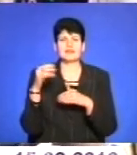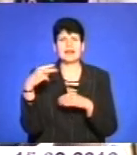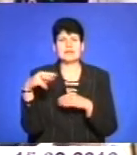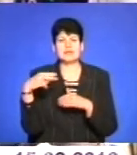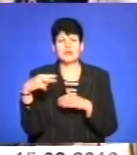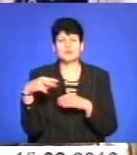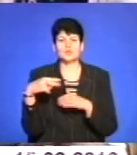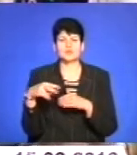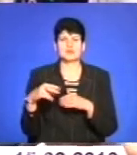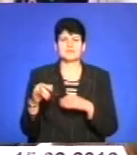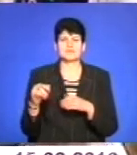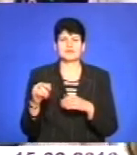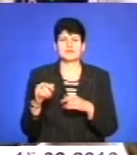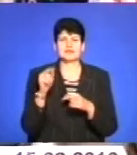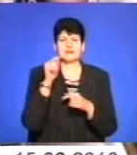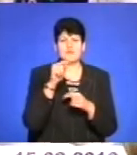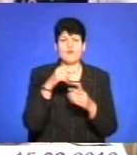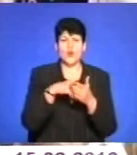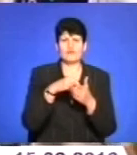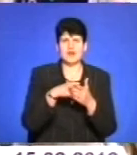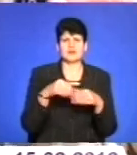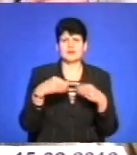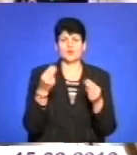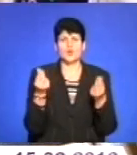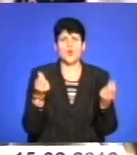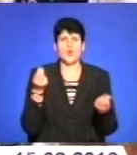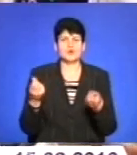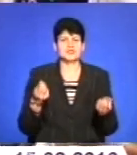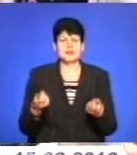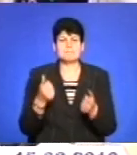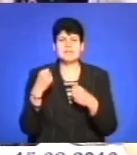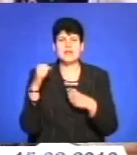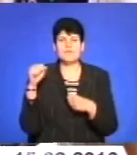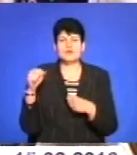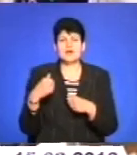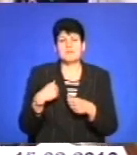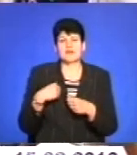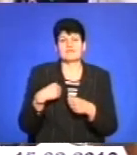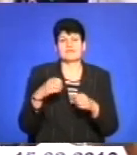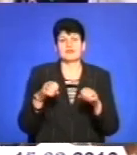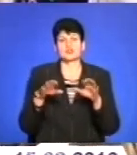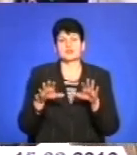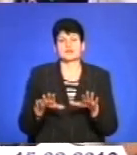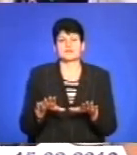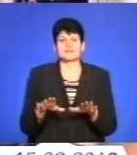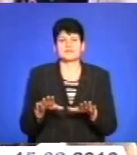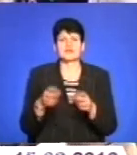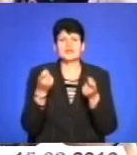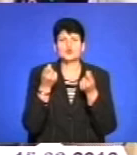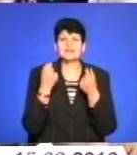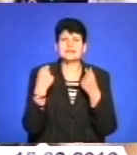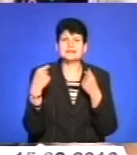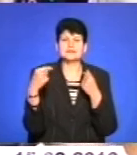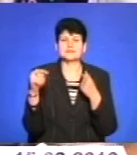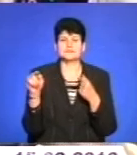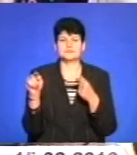літературний Тернопіль там в конвертах дають якісь гроші переможцям, номінаціях. А ми вирішили трошки інший